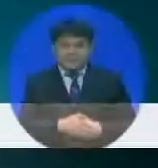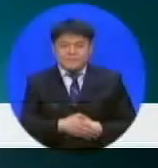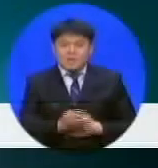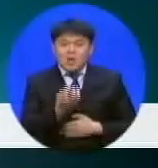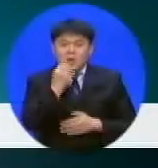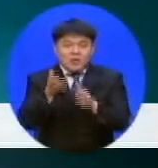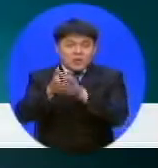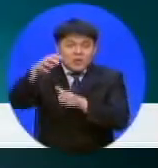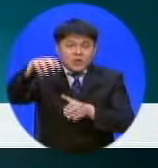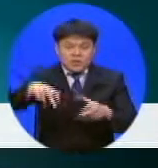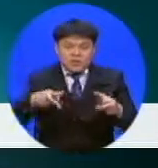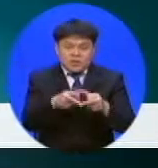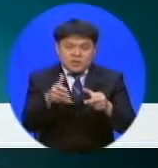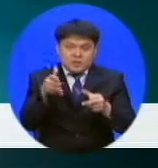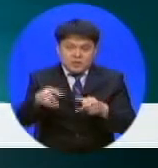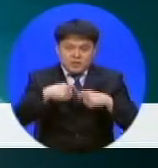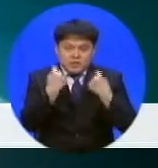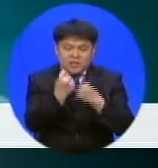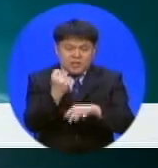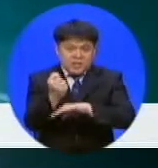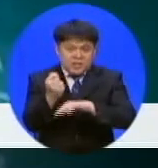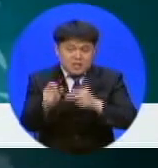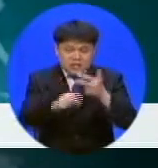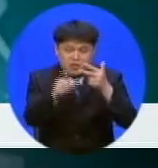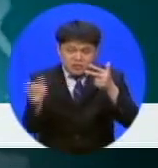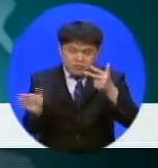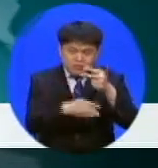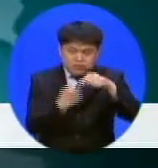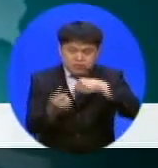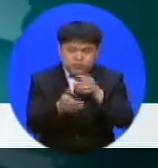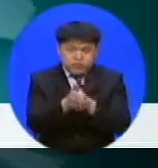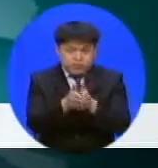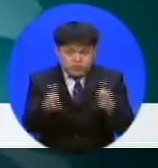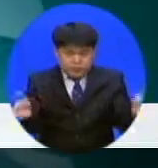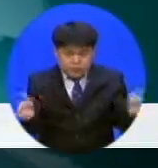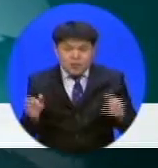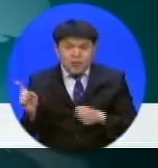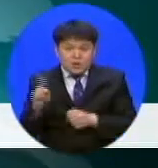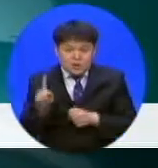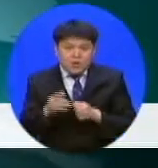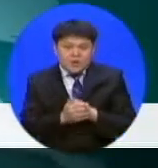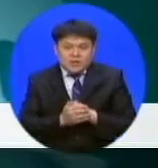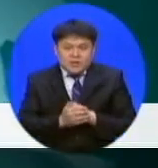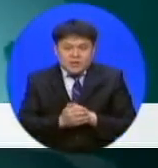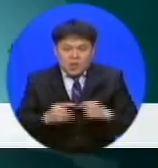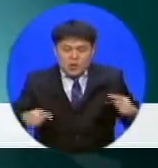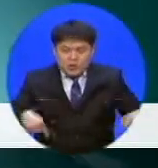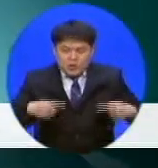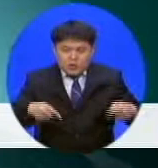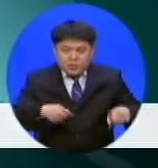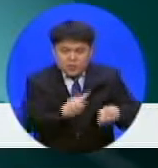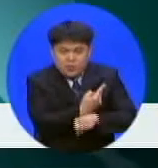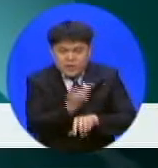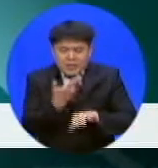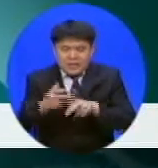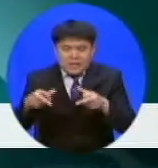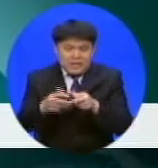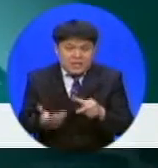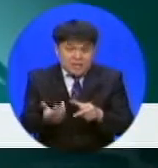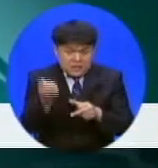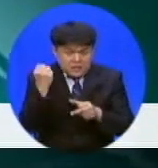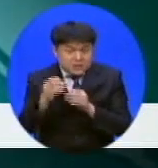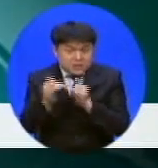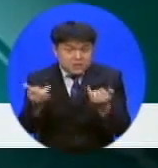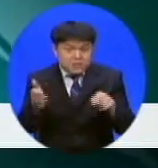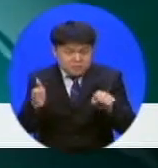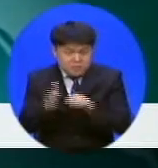서울시가 장애인 전용 개인 택시를 오는 7월부터 운행합니다. 장애인 전용 개인 택시는 휠체어를 이용하지 않는 장애인을 위한